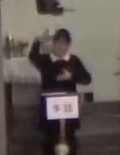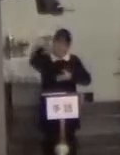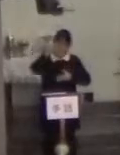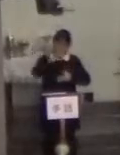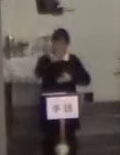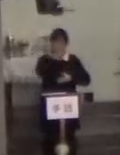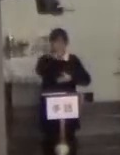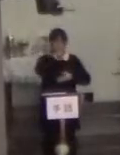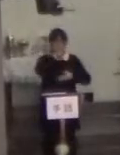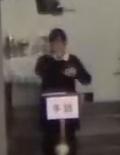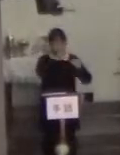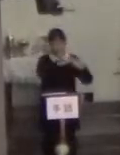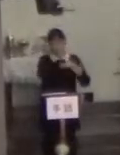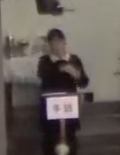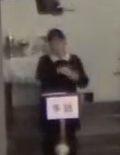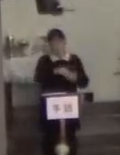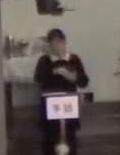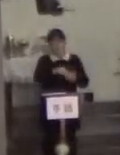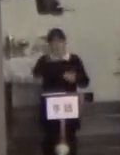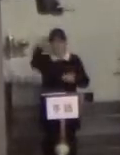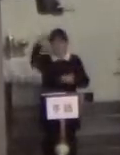誠の光なのです。